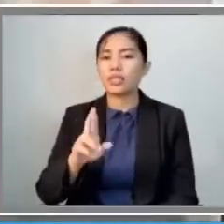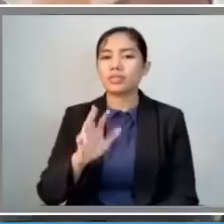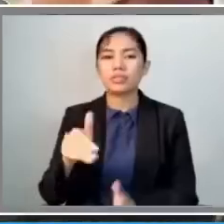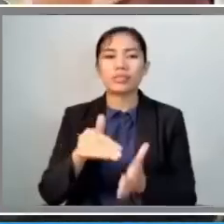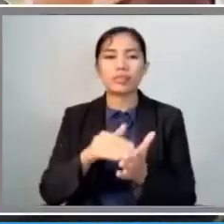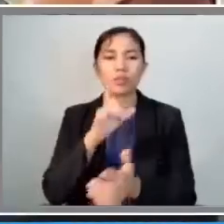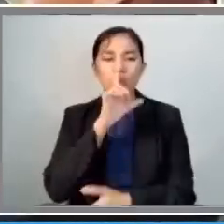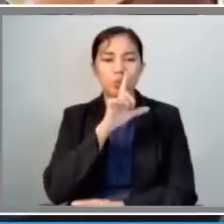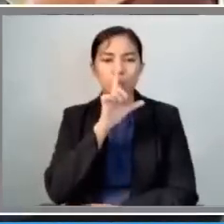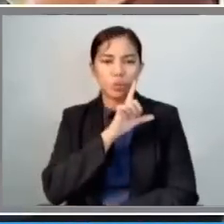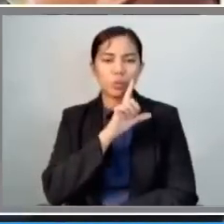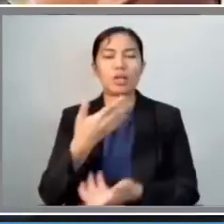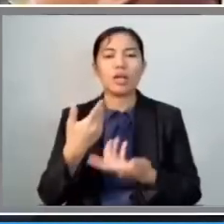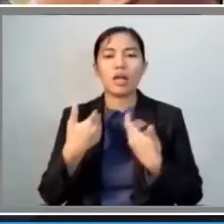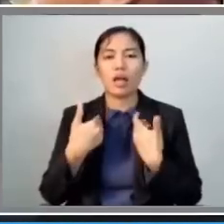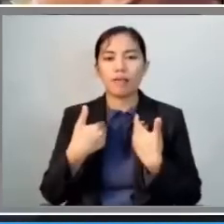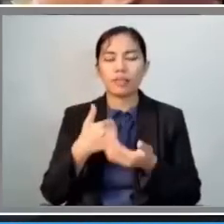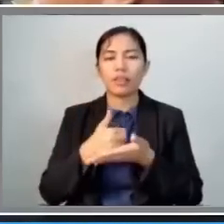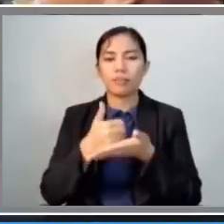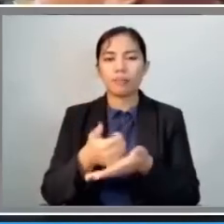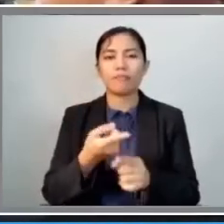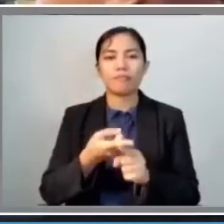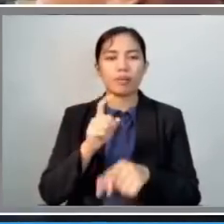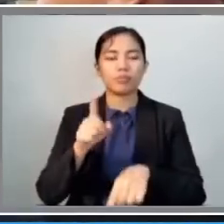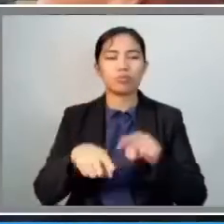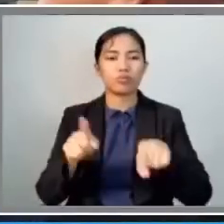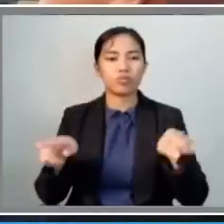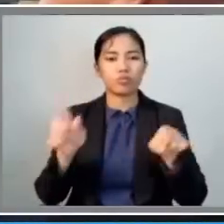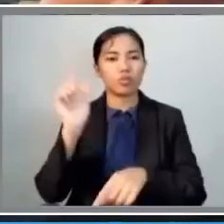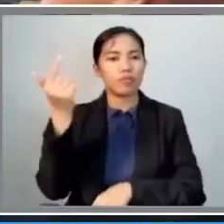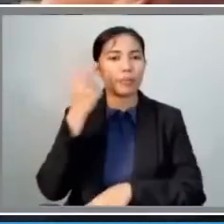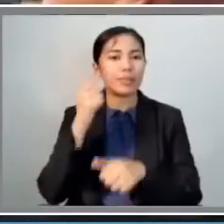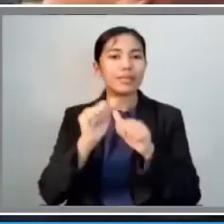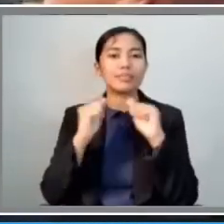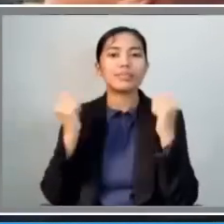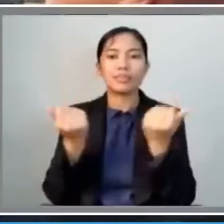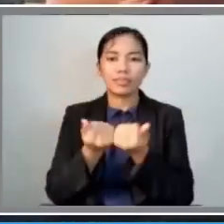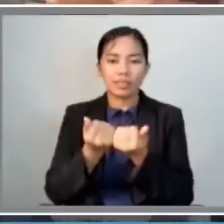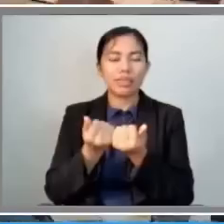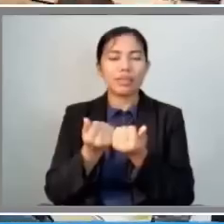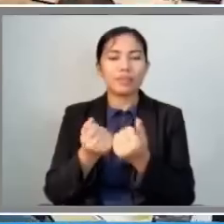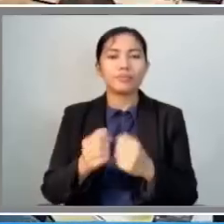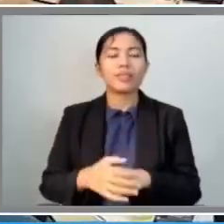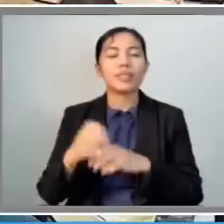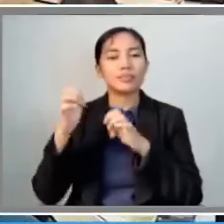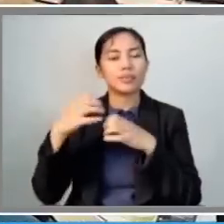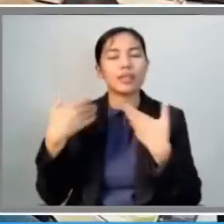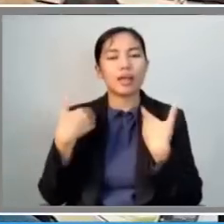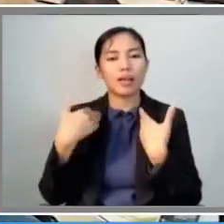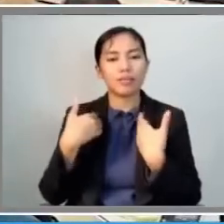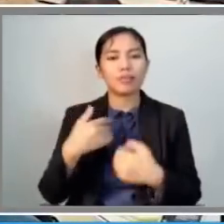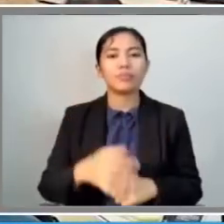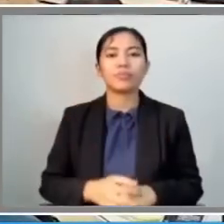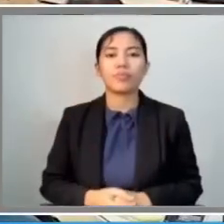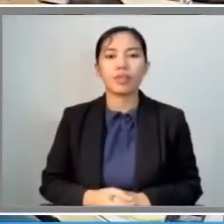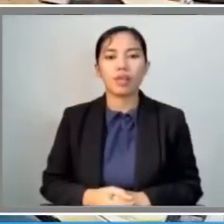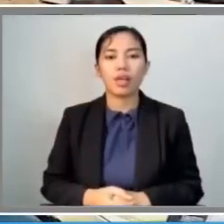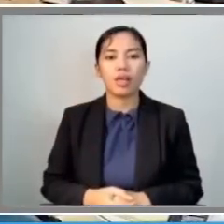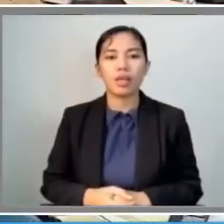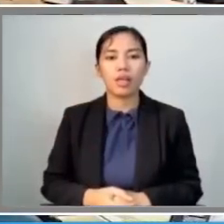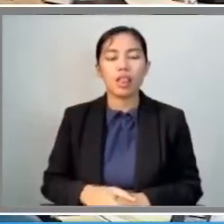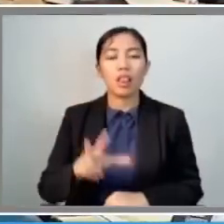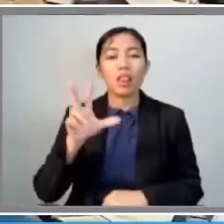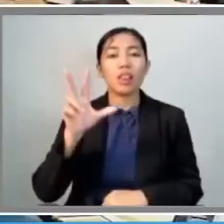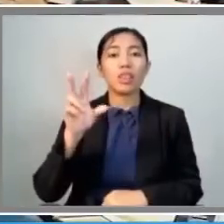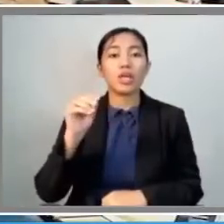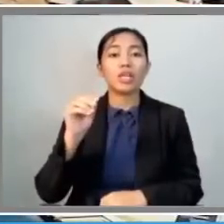may mga tutulong din po mula sa iba't ibang government agencies inaasahan na may mahigit 3 libong delegado sa FIBA World Cup sa bansa